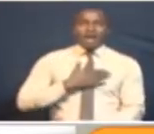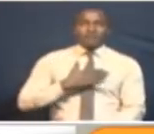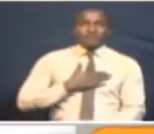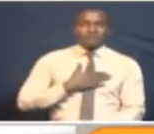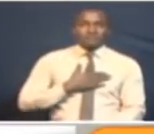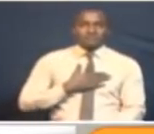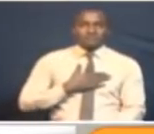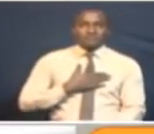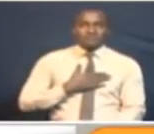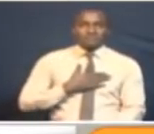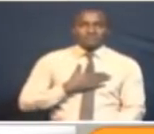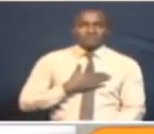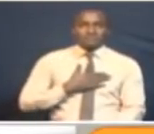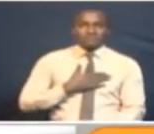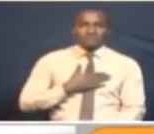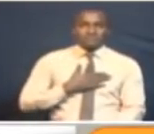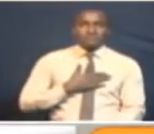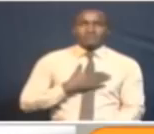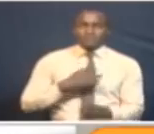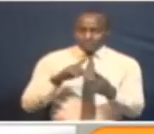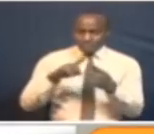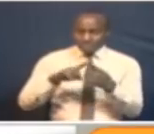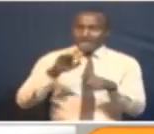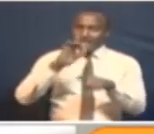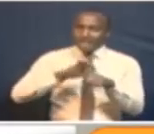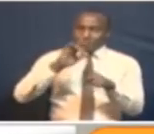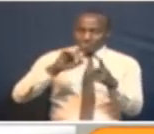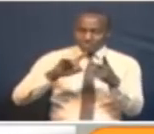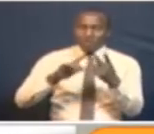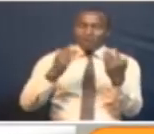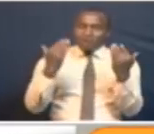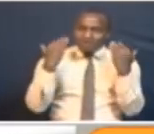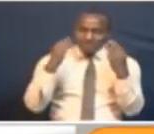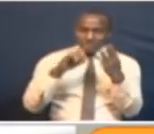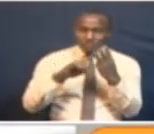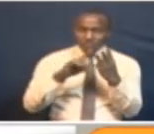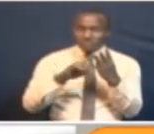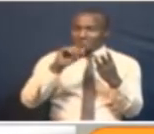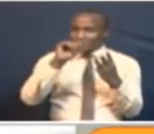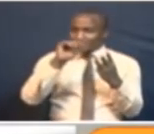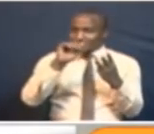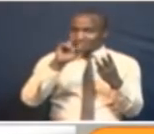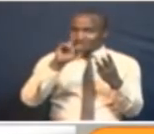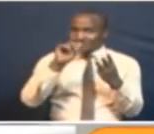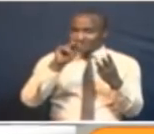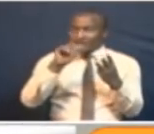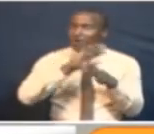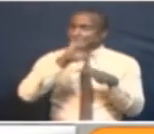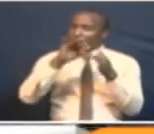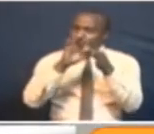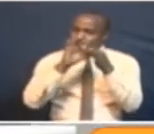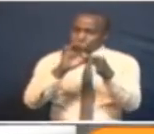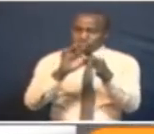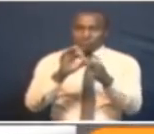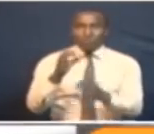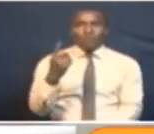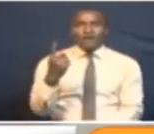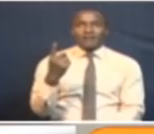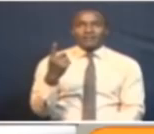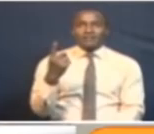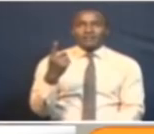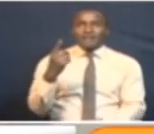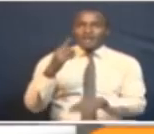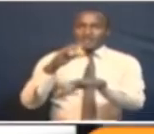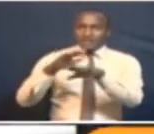East bila livyo, Mwembu, Meru, Madaraka, tuungane tukiwa kitu moja. Ndio wewe Mkikuyu ndugu